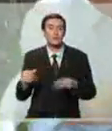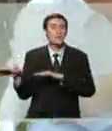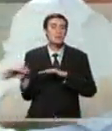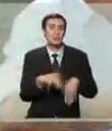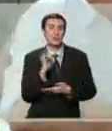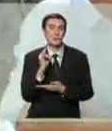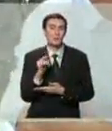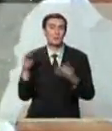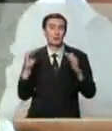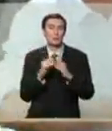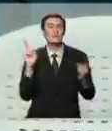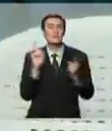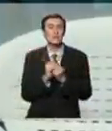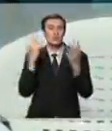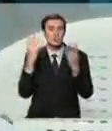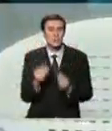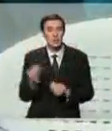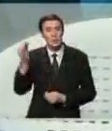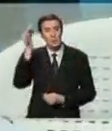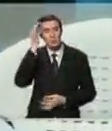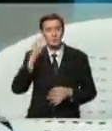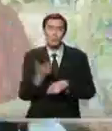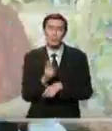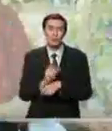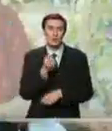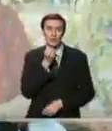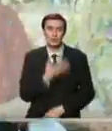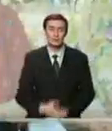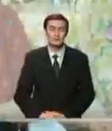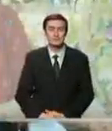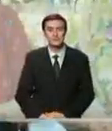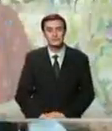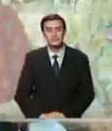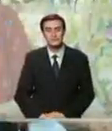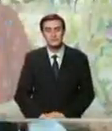ребенка домой. День первой встречи они помнят во всех подробностях.